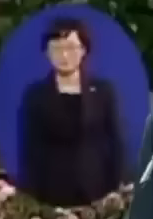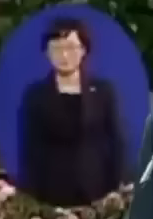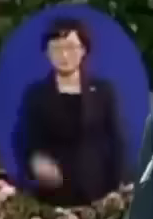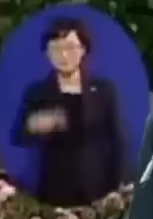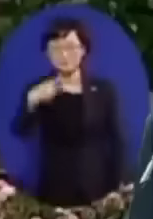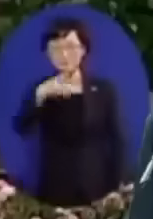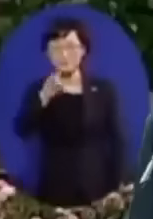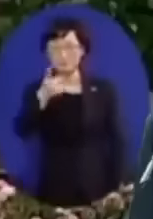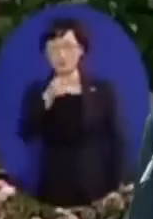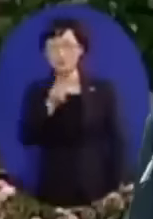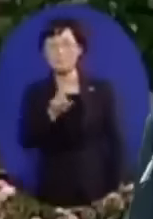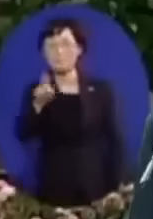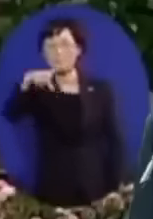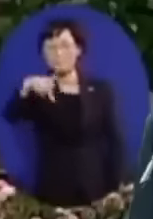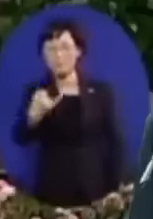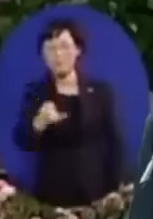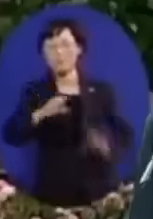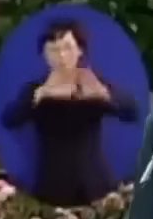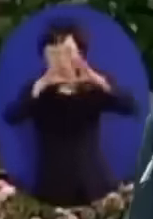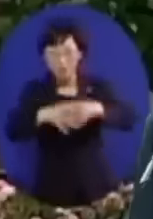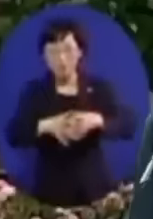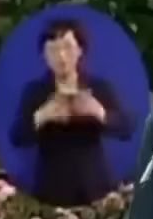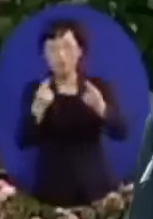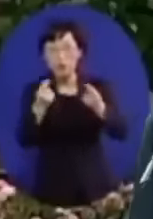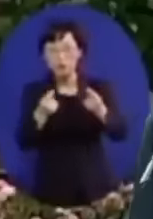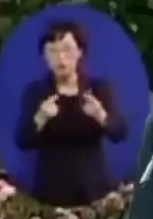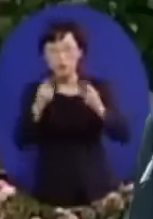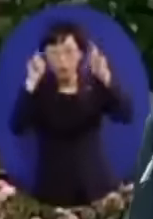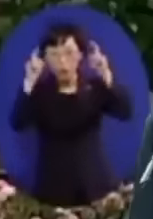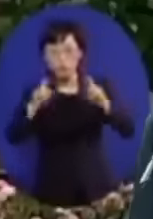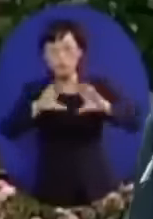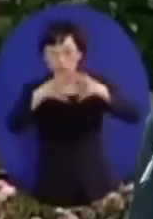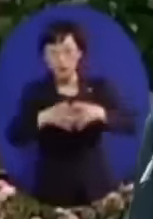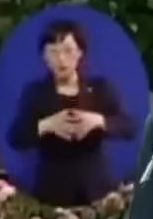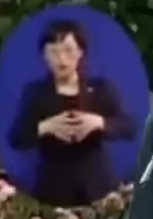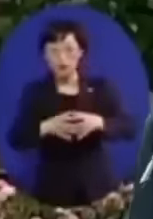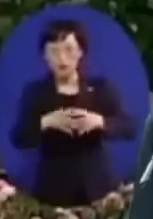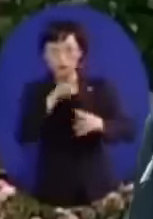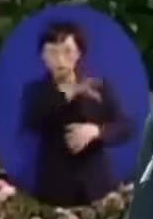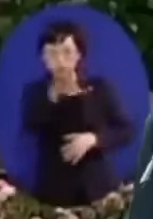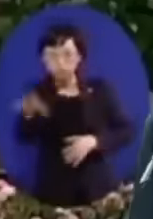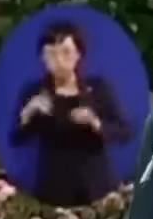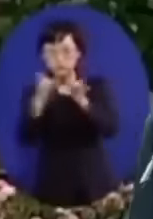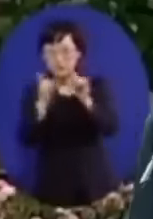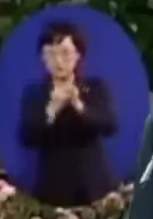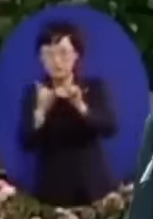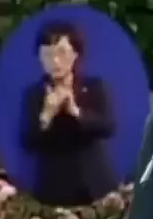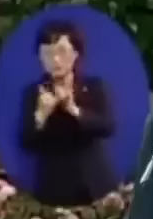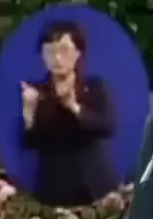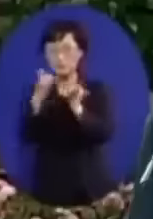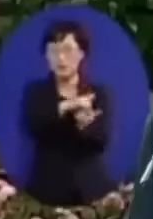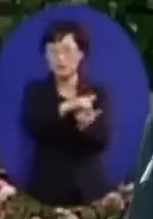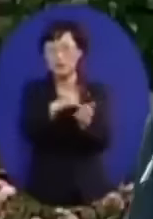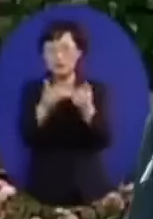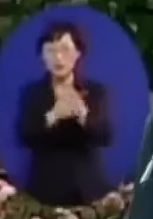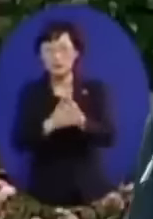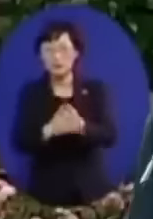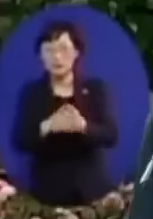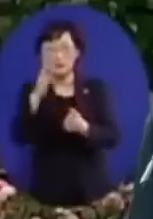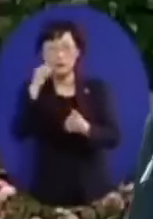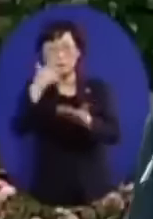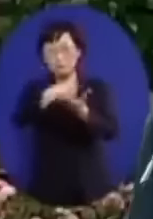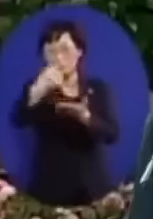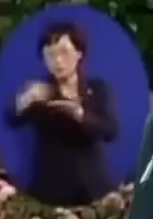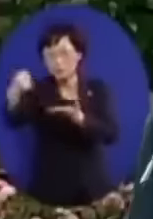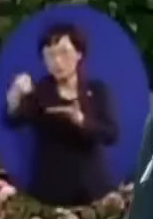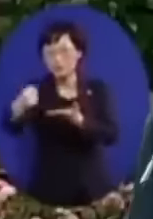덴마크도 마찬가지입니다. 덴마크는 오스트리아와 프루시아의 전쟁에서 참패하여 기름진 땅을 빼앗겨 처참한